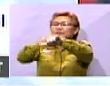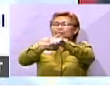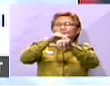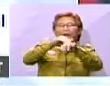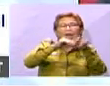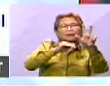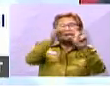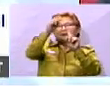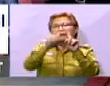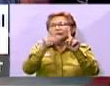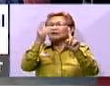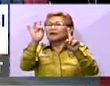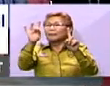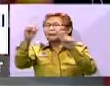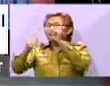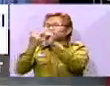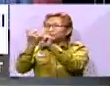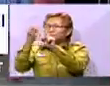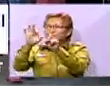31 ogos 1957